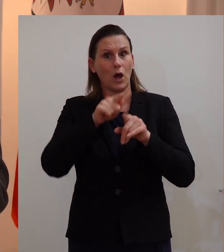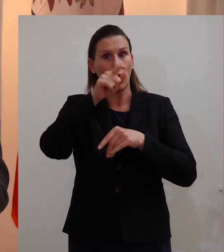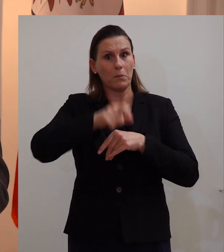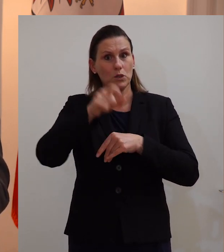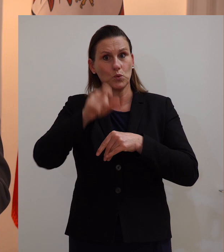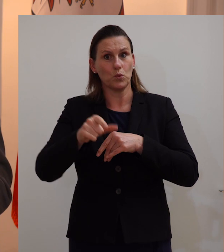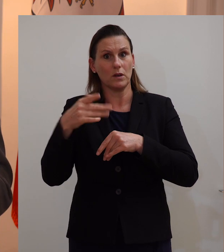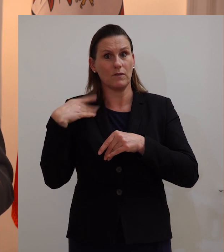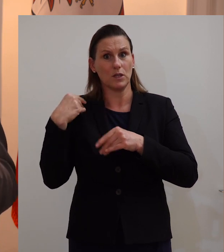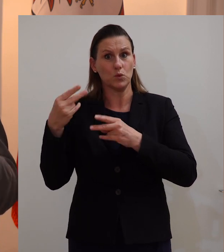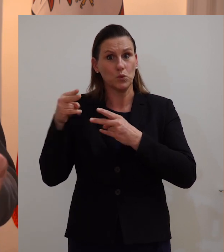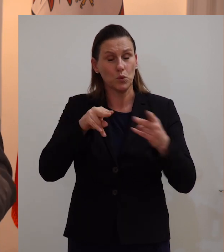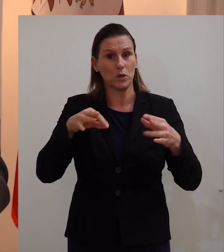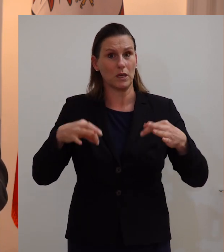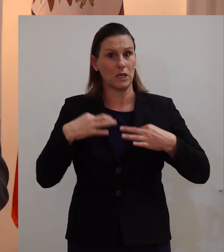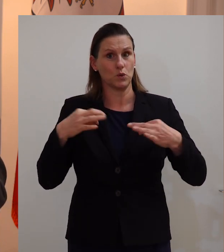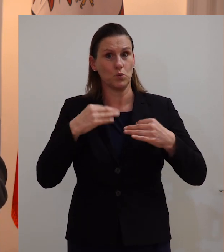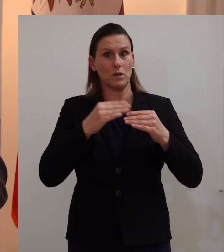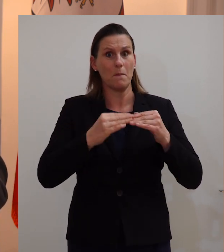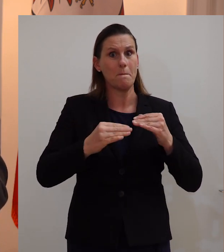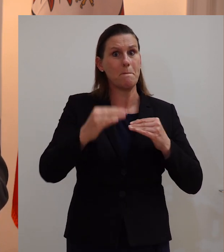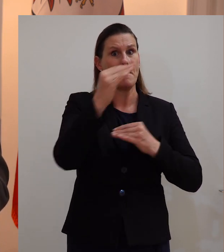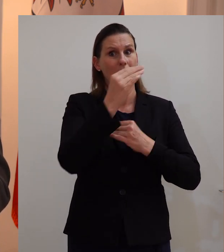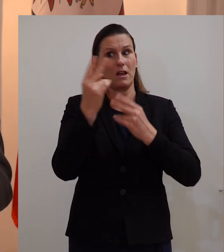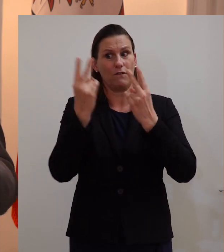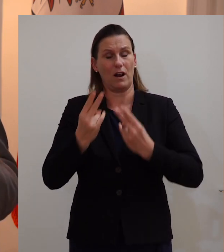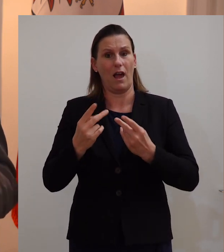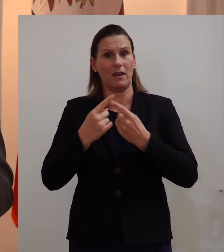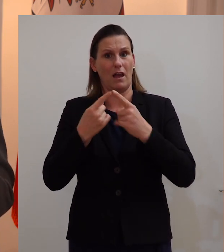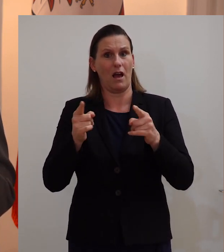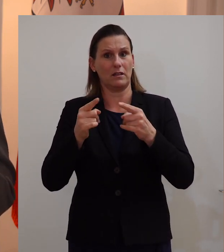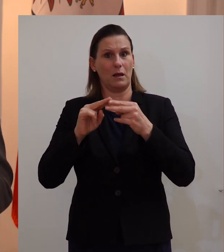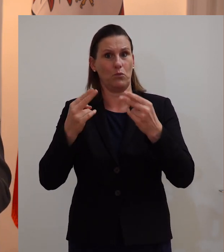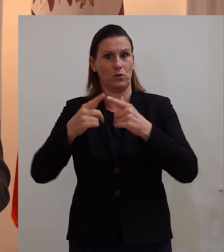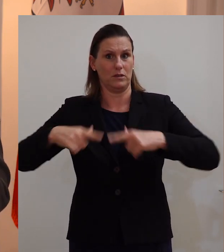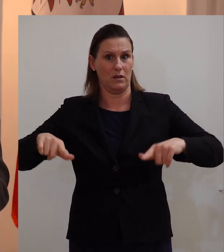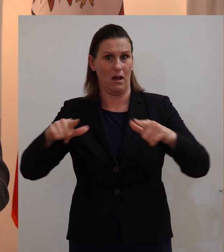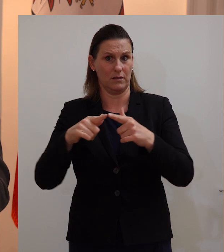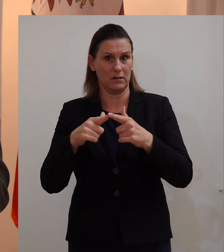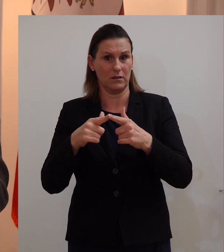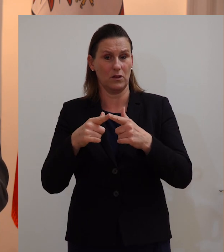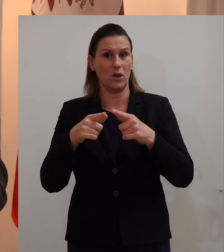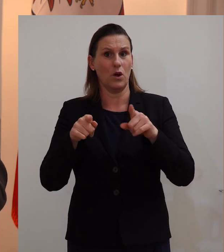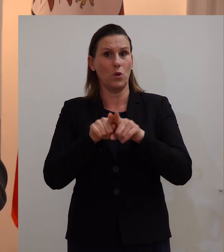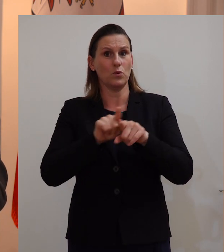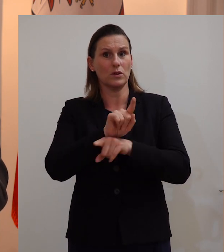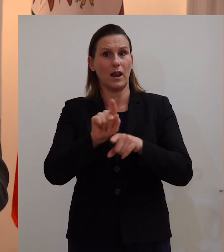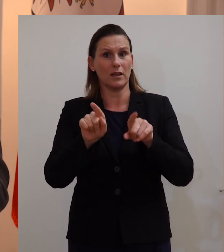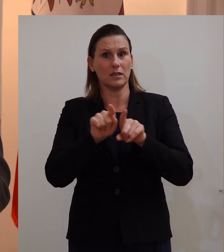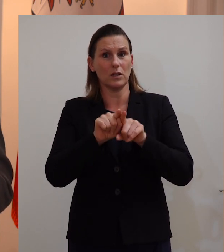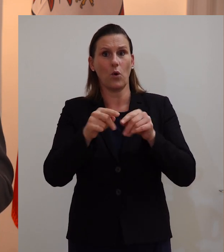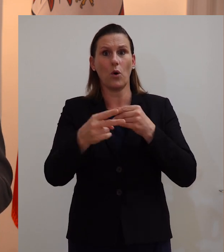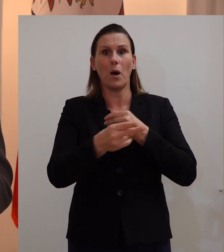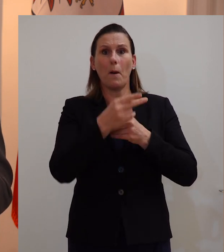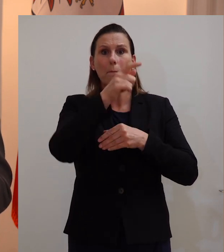stärker an als in den anderen Bundesländern. Zugleich nimmt die Zahl der Patientinnen und